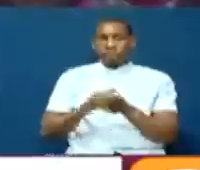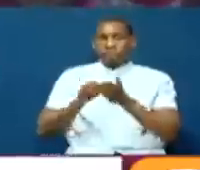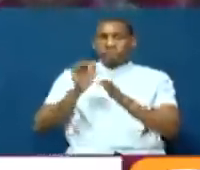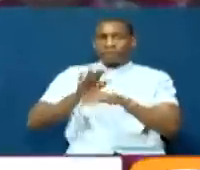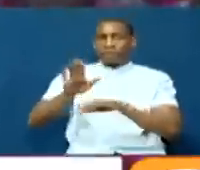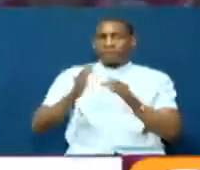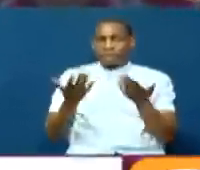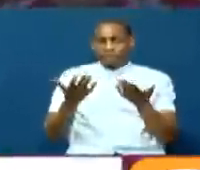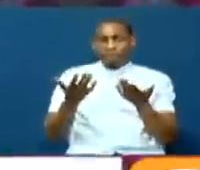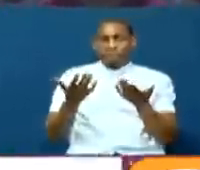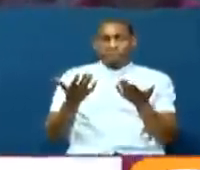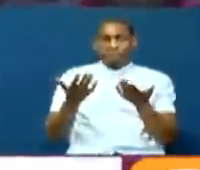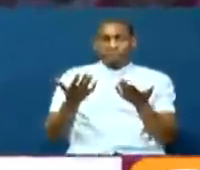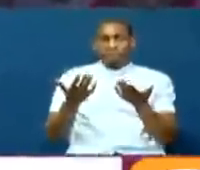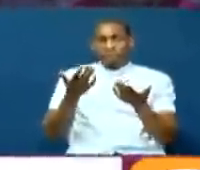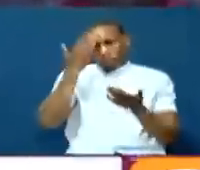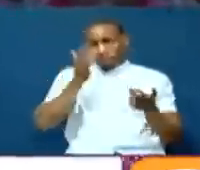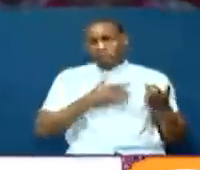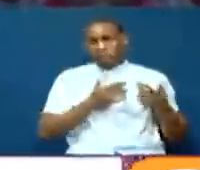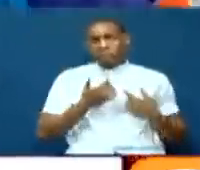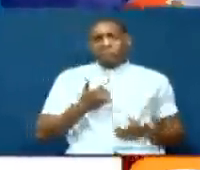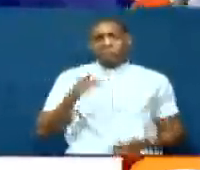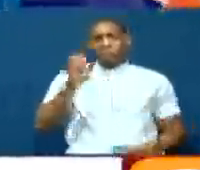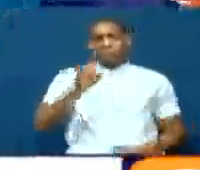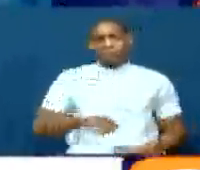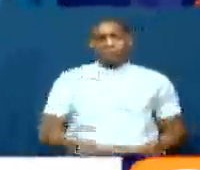usiyokula ya kuashia nini?